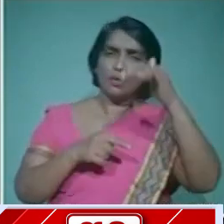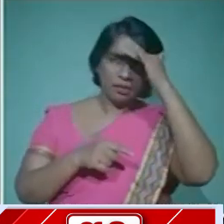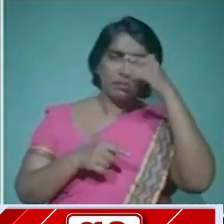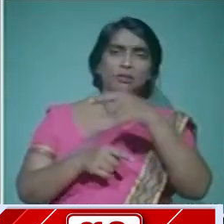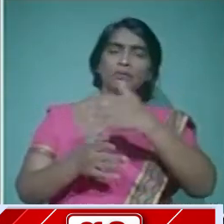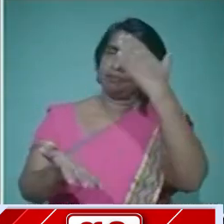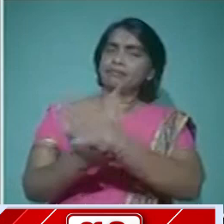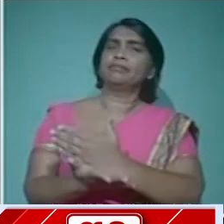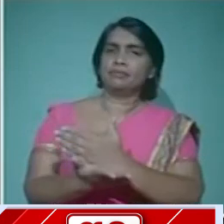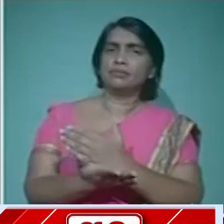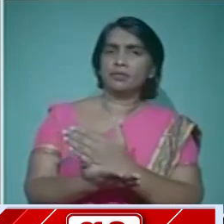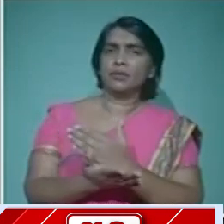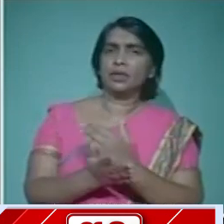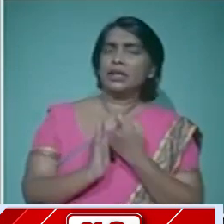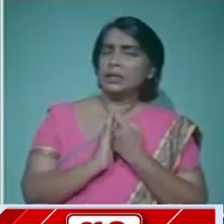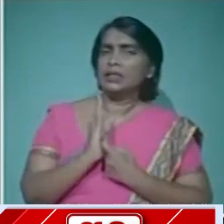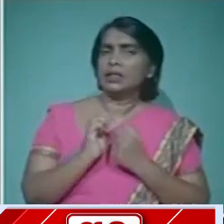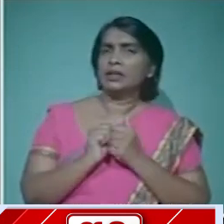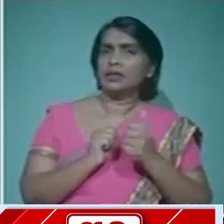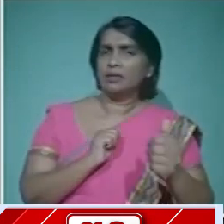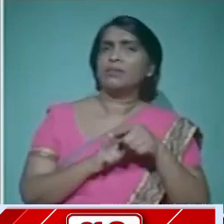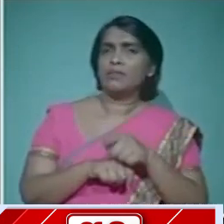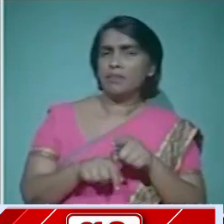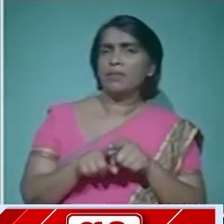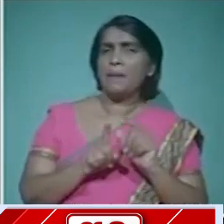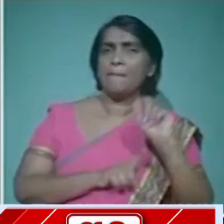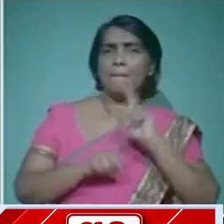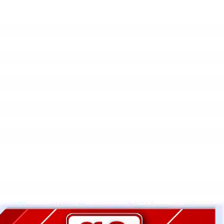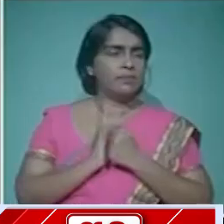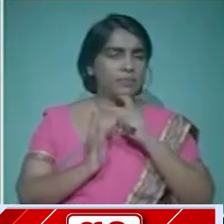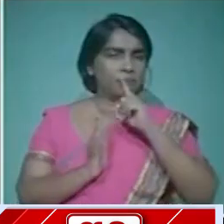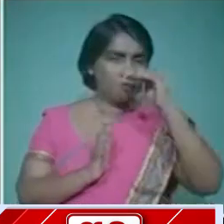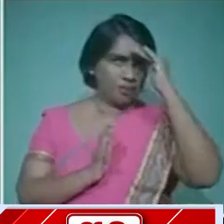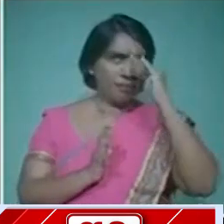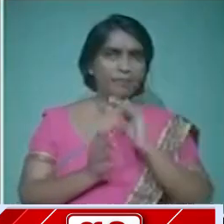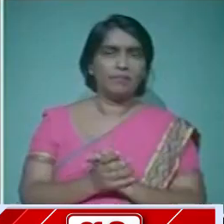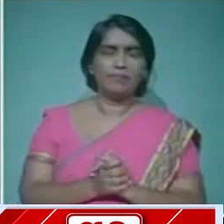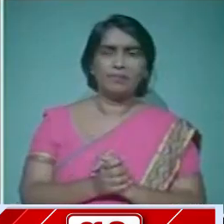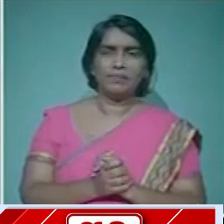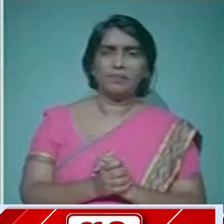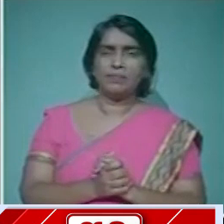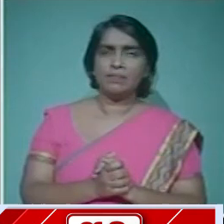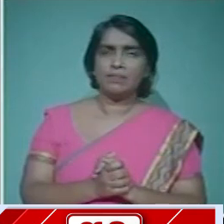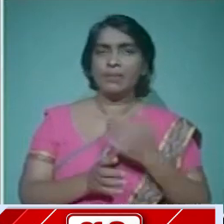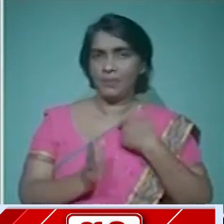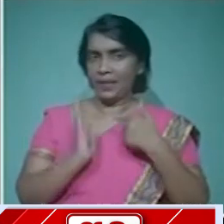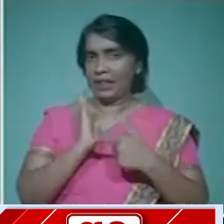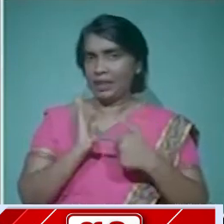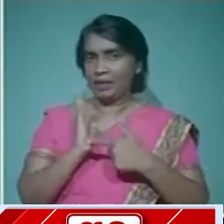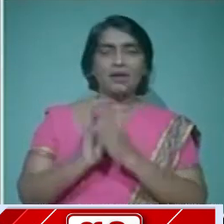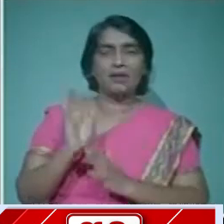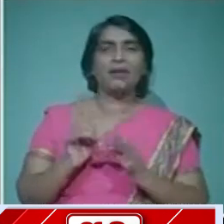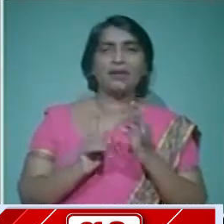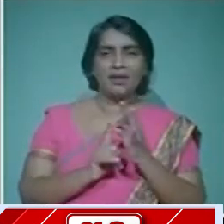ඒ නැවතීම කරන්න අපි ස්ථාවර නියෝග අනුව කරුණා කරලා පාර්ලිමේන්තුවේ කටයුතු කරමු. මම අපේ තෙන්නකෝන්